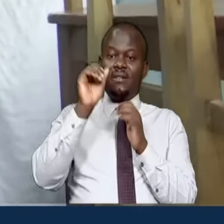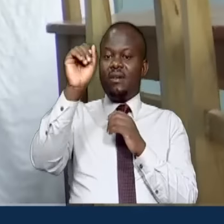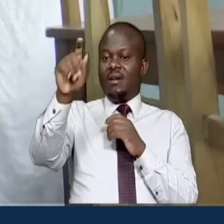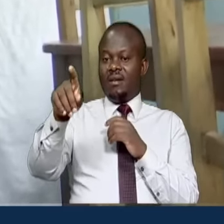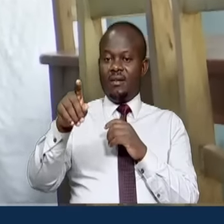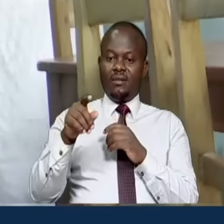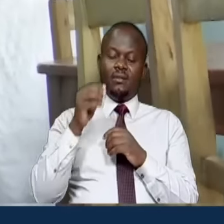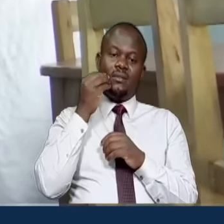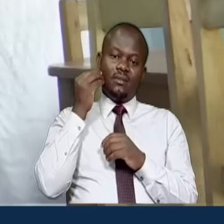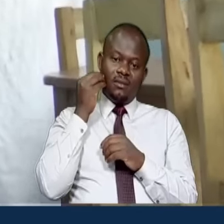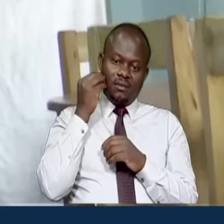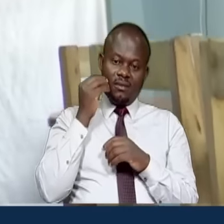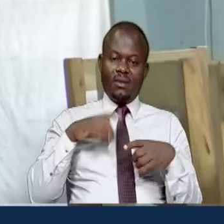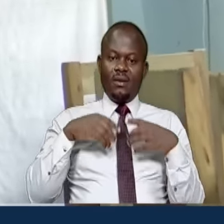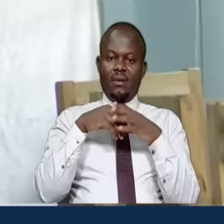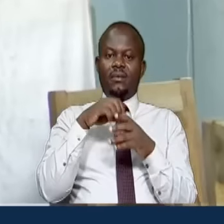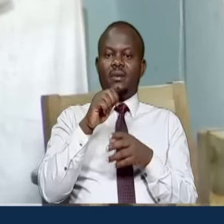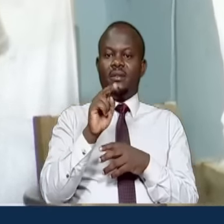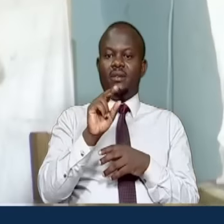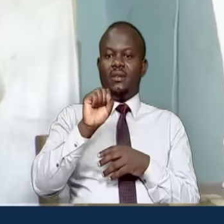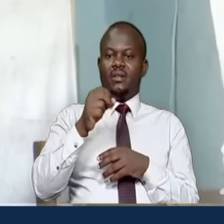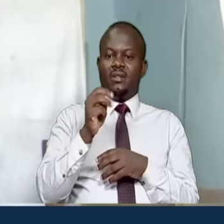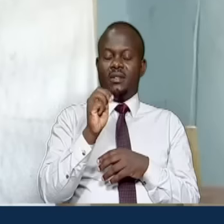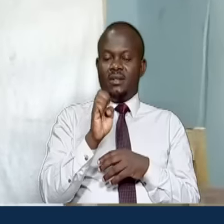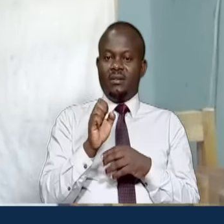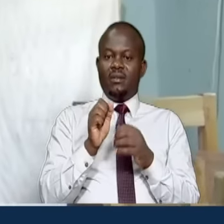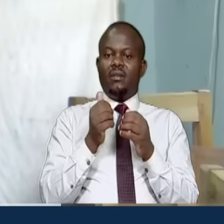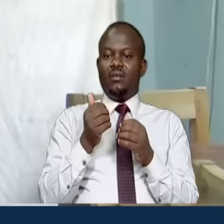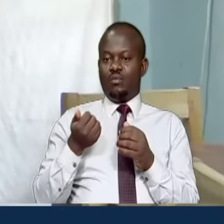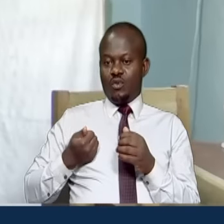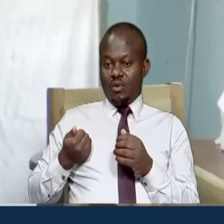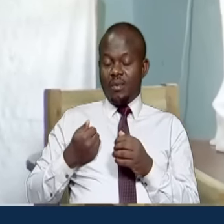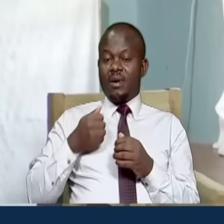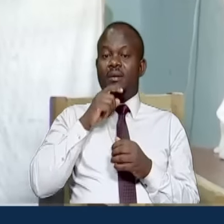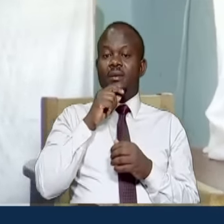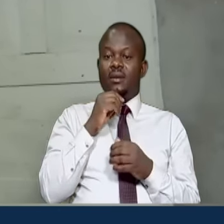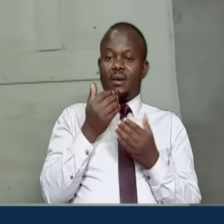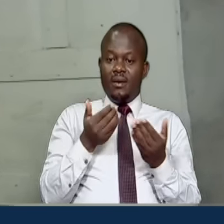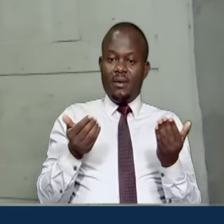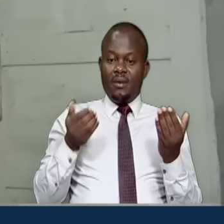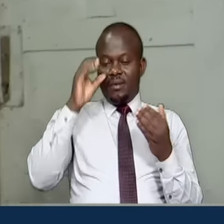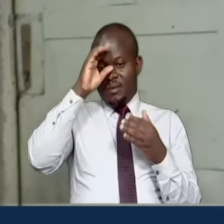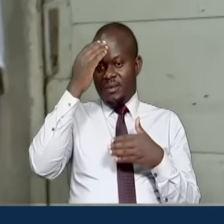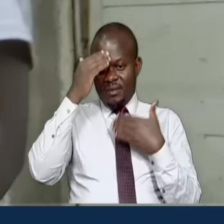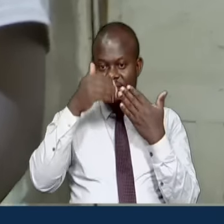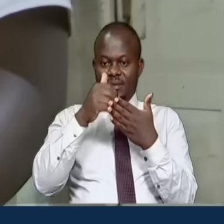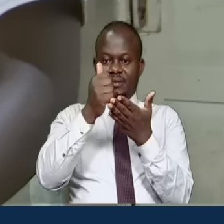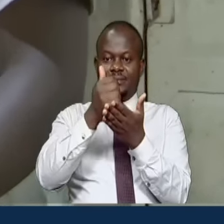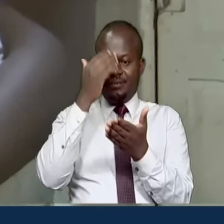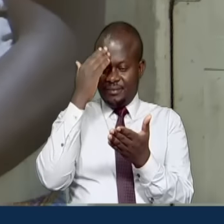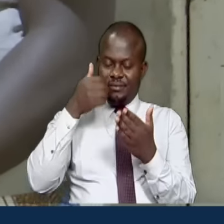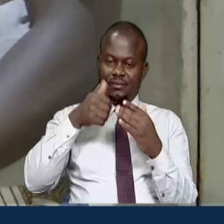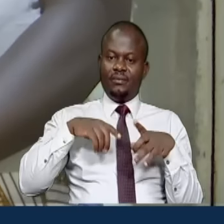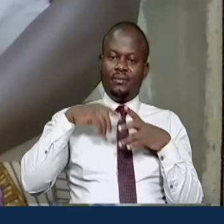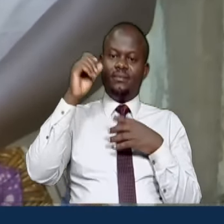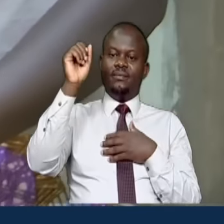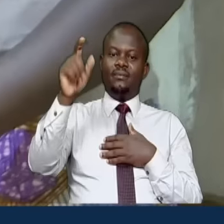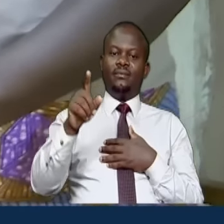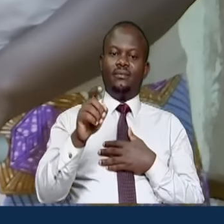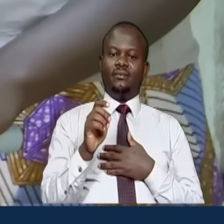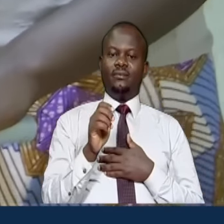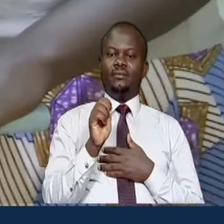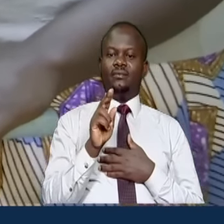mu rugo abana na Tuyishime Sara umukobwa abahungu be bamushakiye kugira ngo ajye amufasha kuko batuye kure Tuyishime